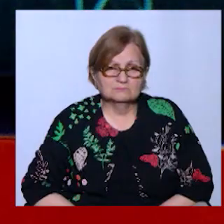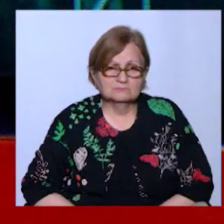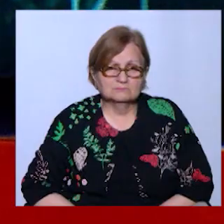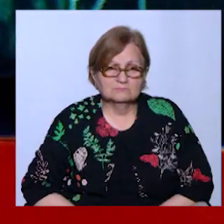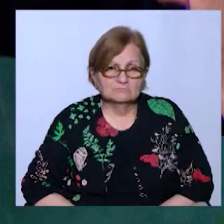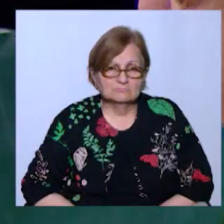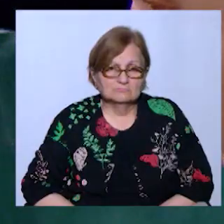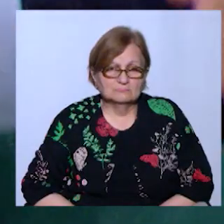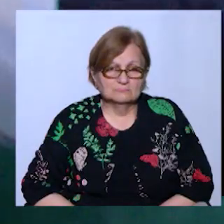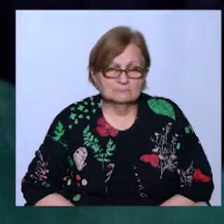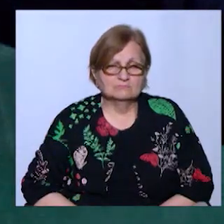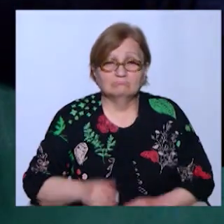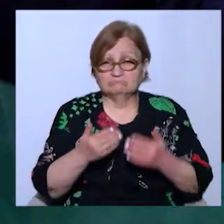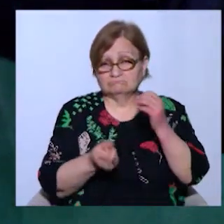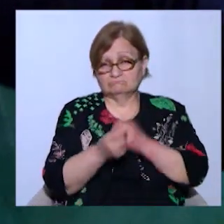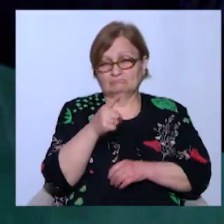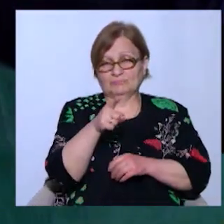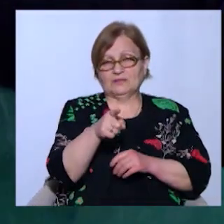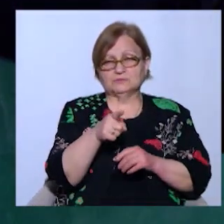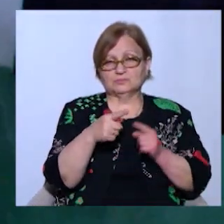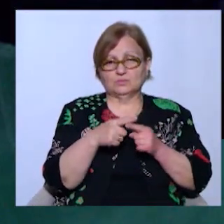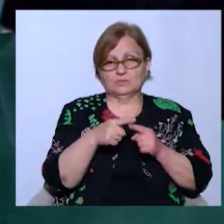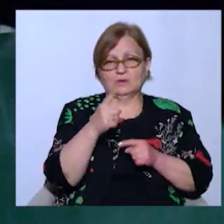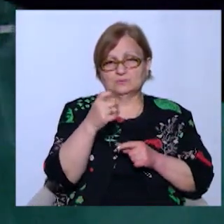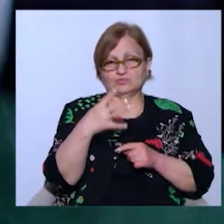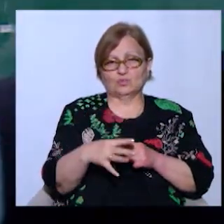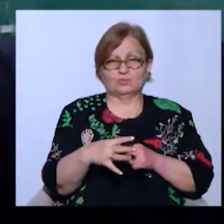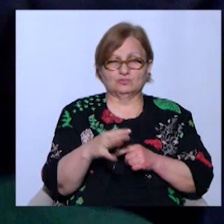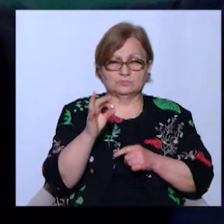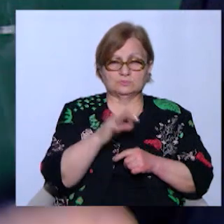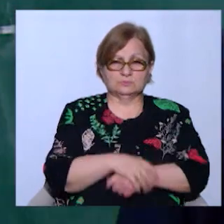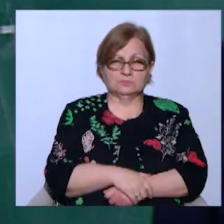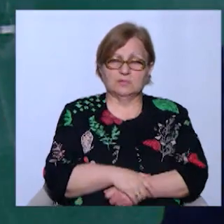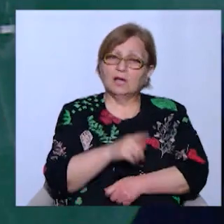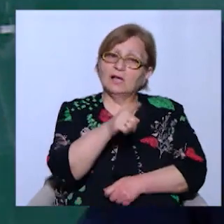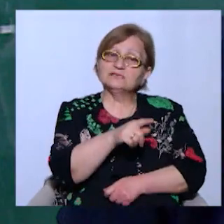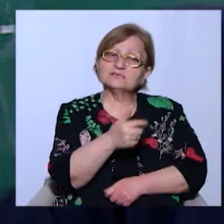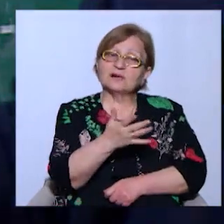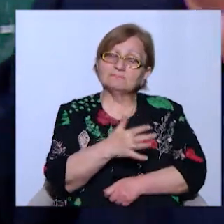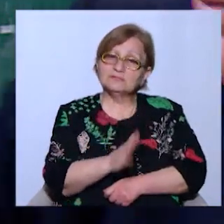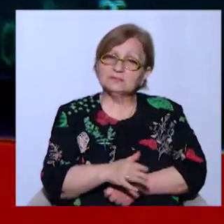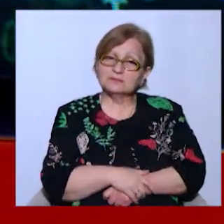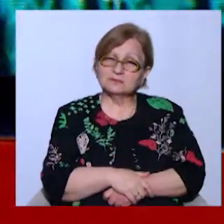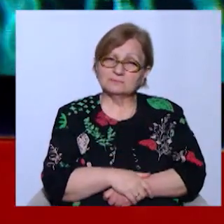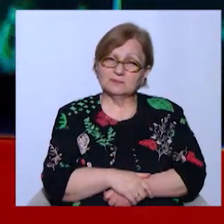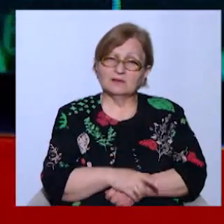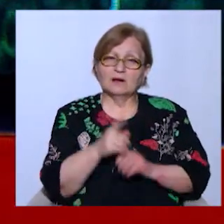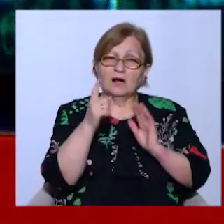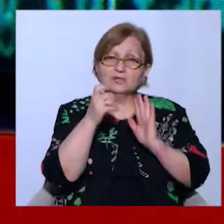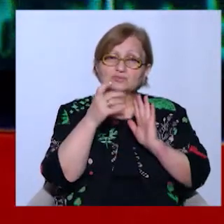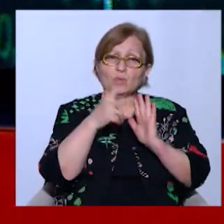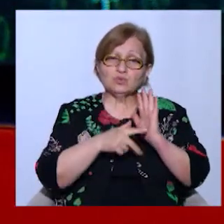ბატონო. აი ეს კუთხე არის 140 გრადუსი. ეს რამდენი იქნება? წარი